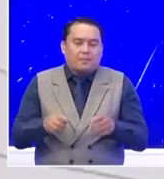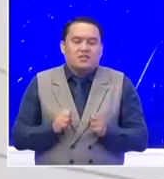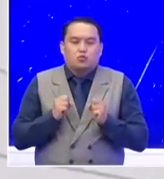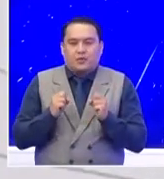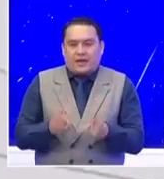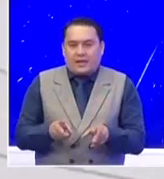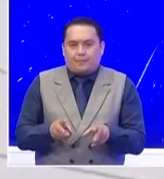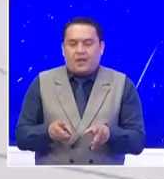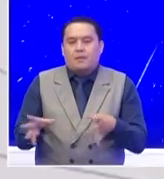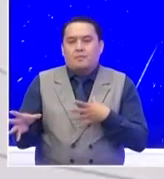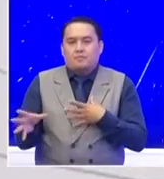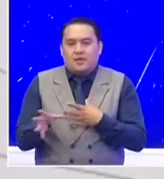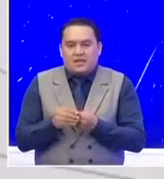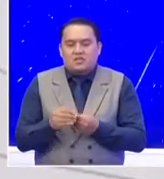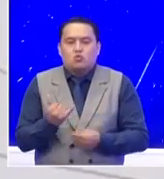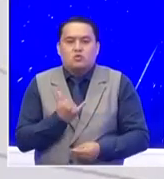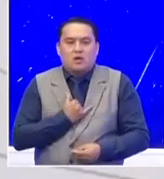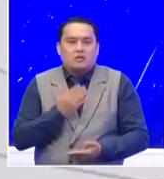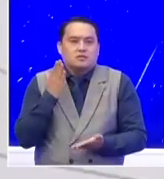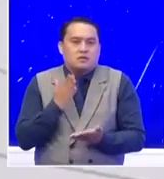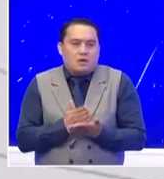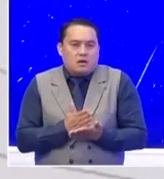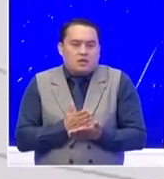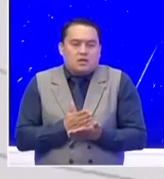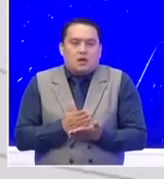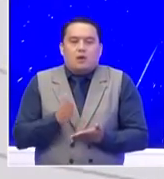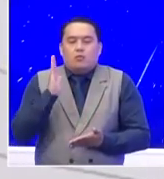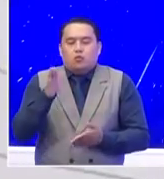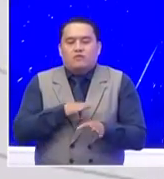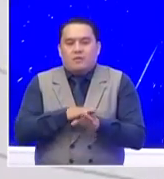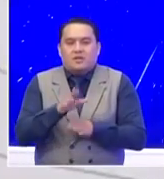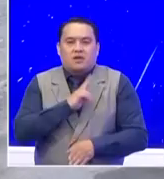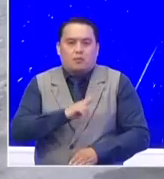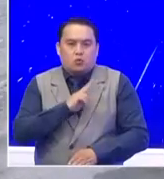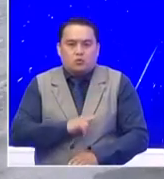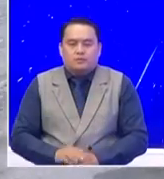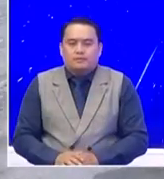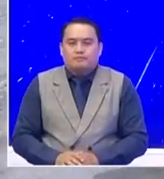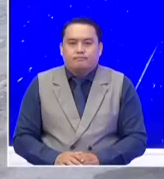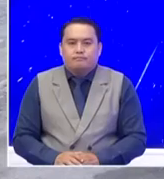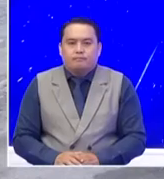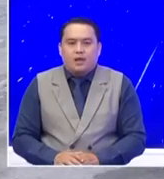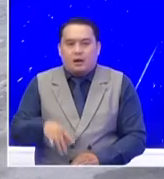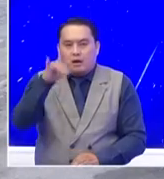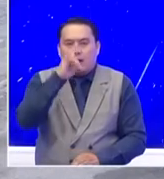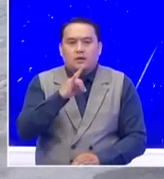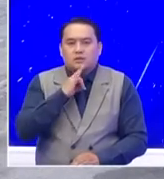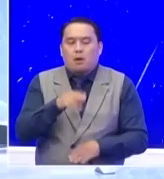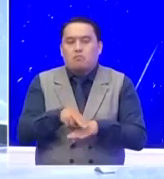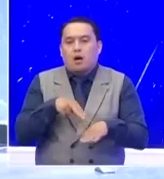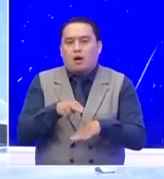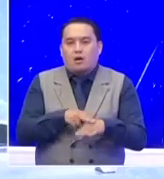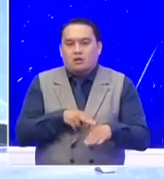преступлений. Вместе с тем, у нас имеется ряд направлений, где нам еще предстоит выправить ситуацию. С нынешнего года казахстанская полиция